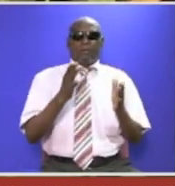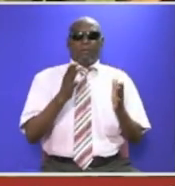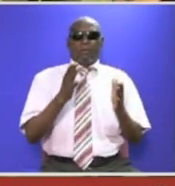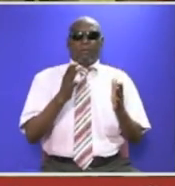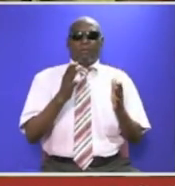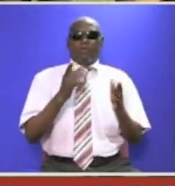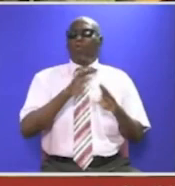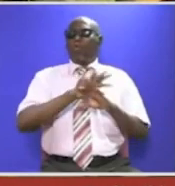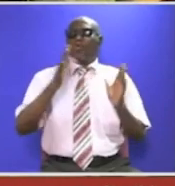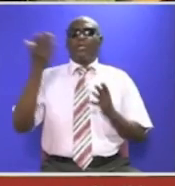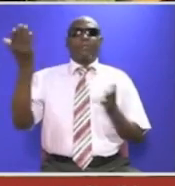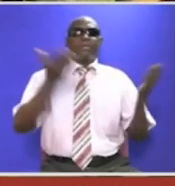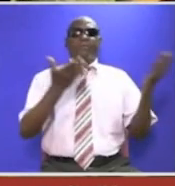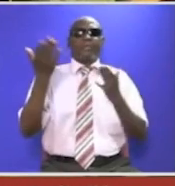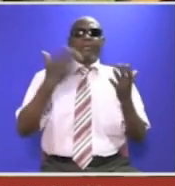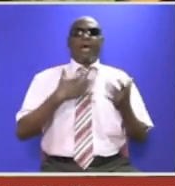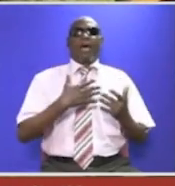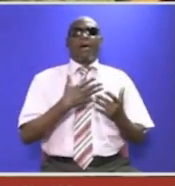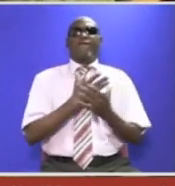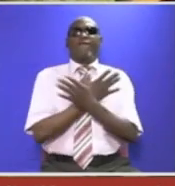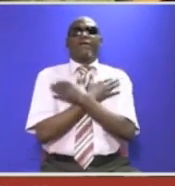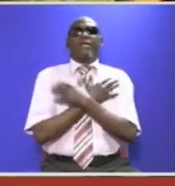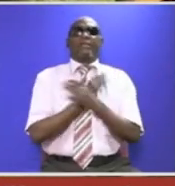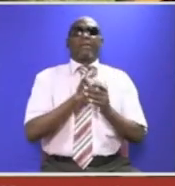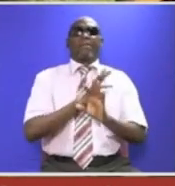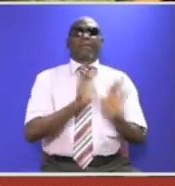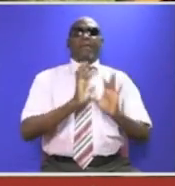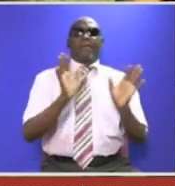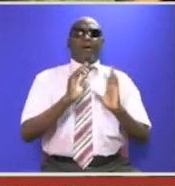tumeyaleta mtu ambaye ni rafiki yetu ama wamekuwa na njia ambao si ya haki.